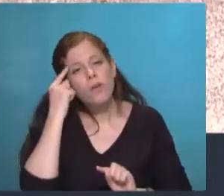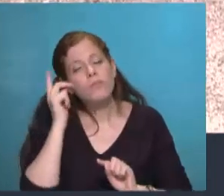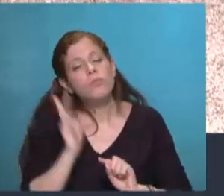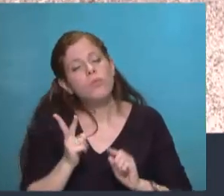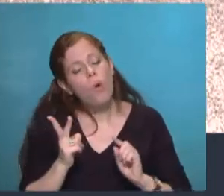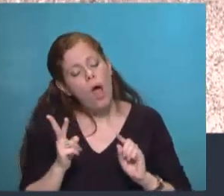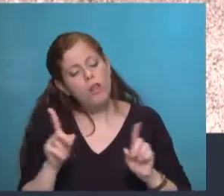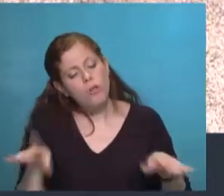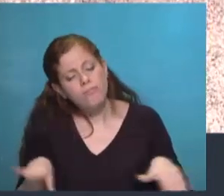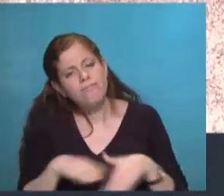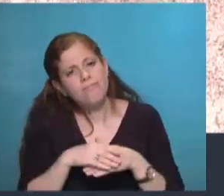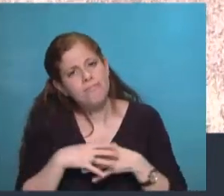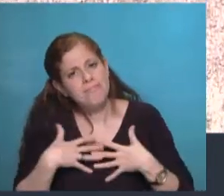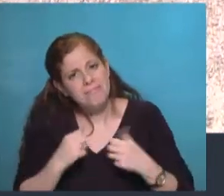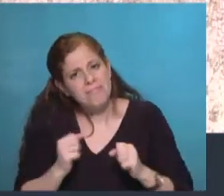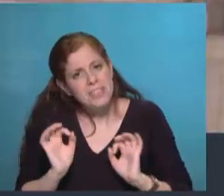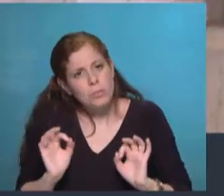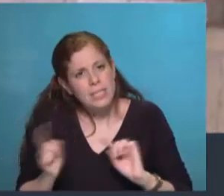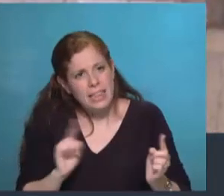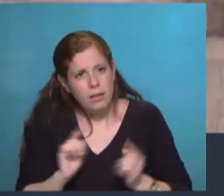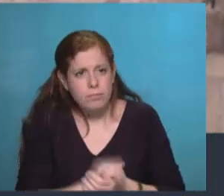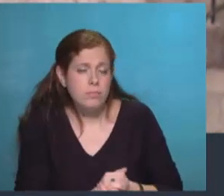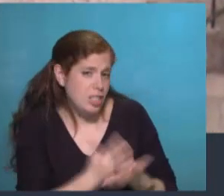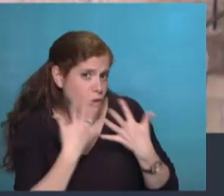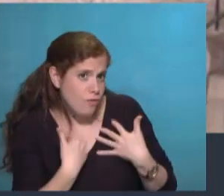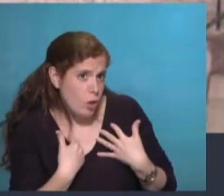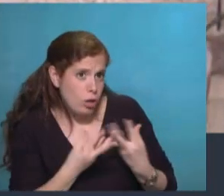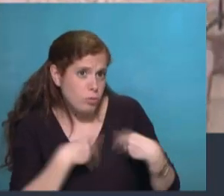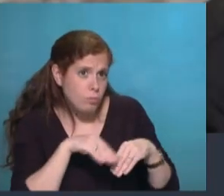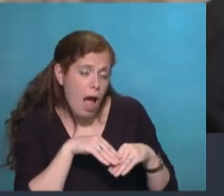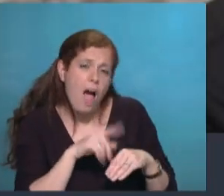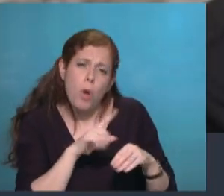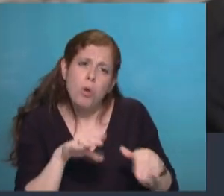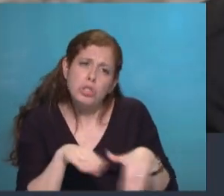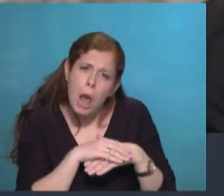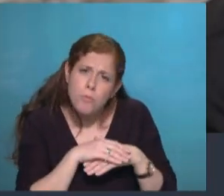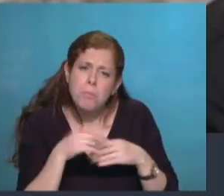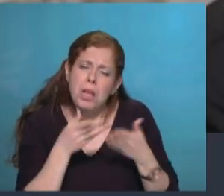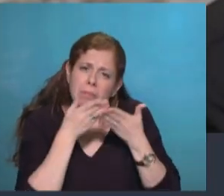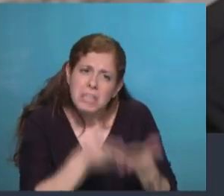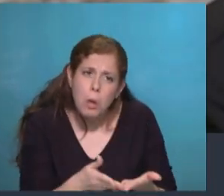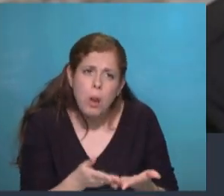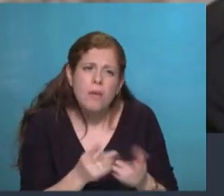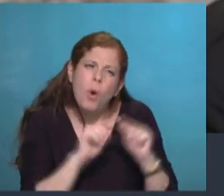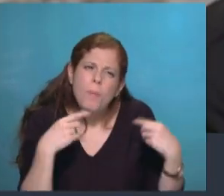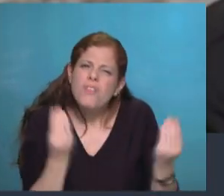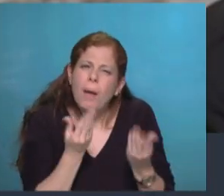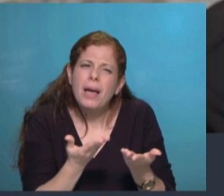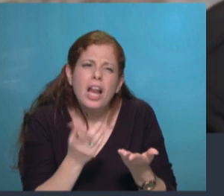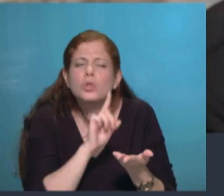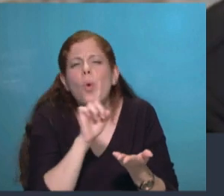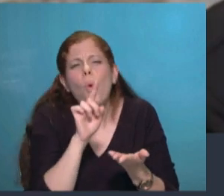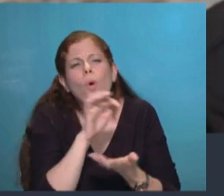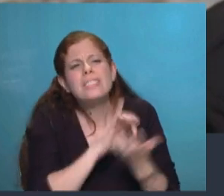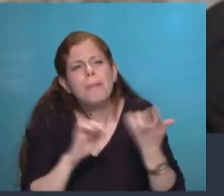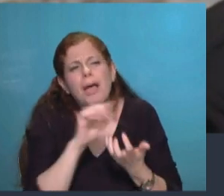ביניהם שלום. היא שיתפה אותנו, אנחנו המשפחה, אבל לא תלה למשטרה. שלמנו ביניהם, עזרנו להם, כל מיני דברים כאלה,